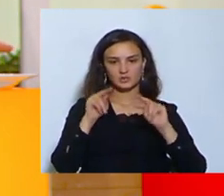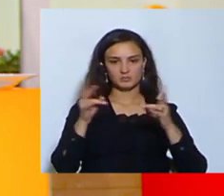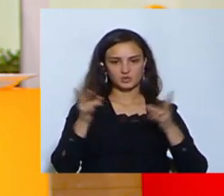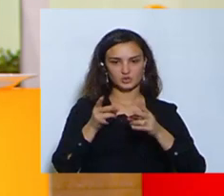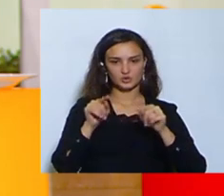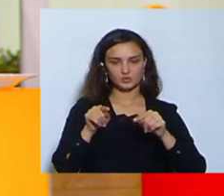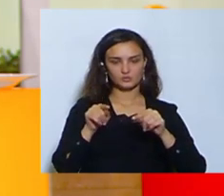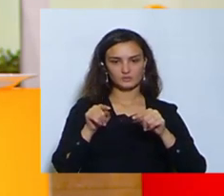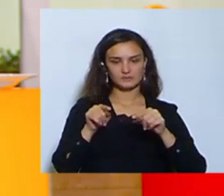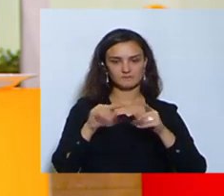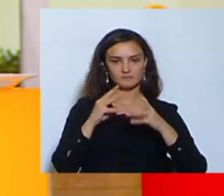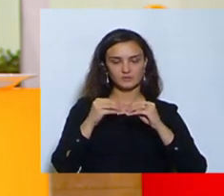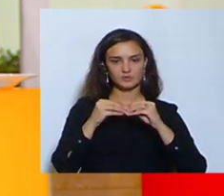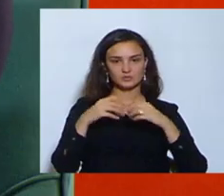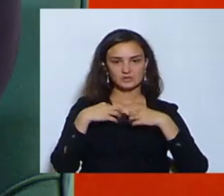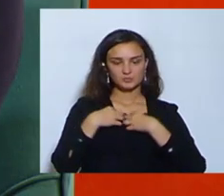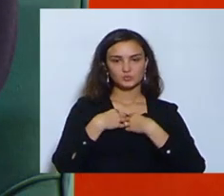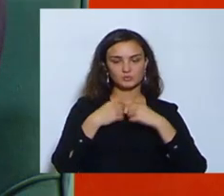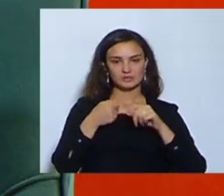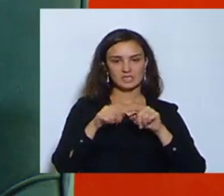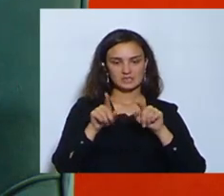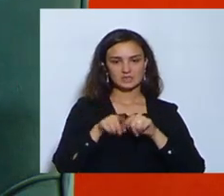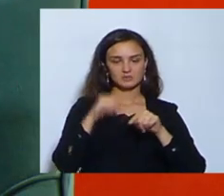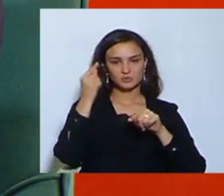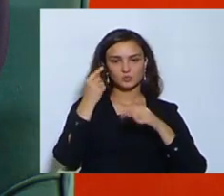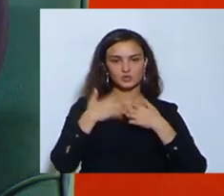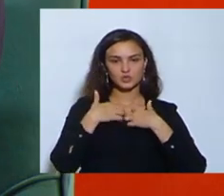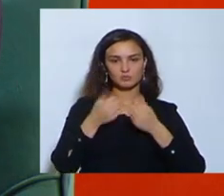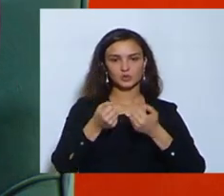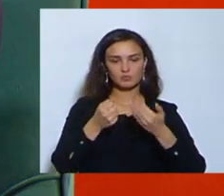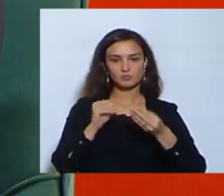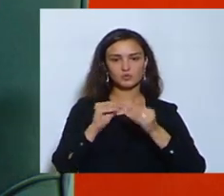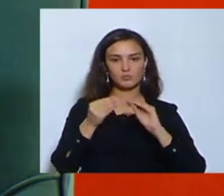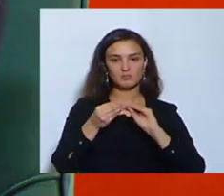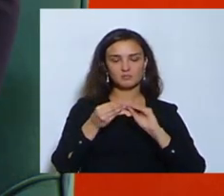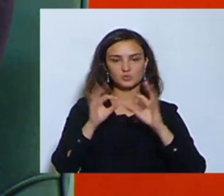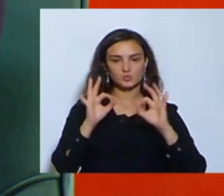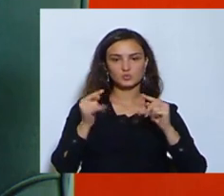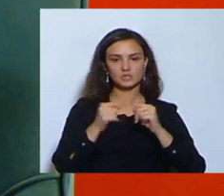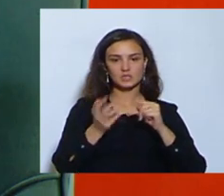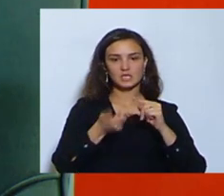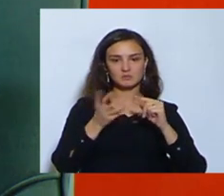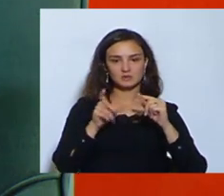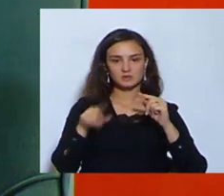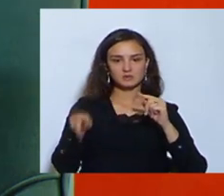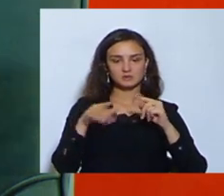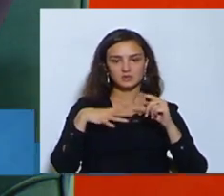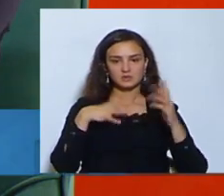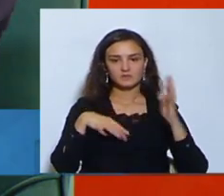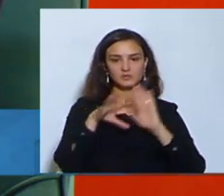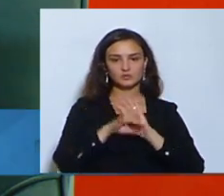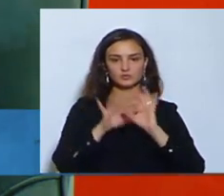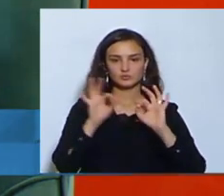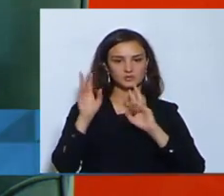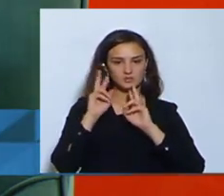მოითხოვს? ისეთა სამწუხაროდ, ესე იგი, ფსიქიკური ჯანმრთელობის პრობლემები ზუსტად რამდენსა აქვს საქართველოში, ეს არ